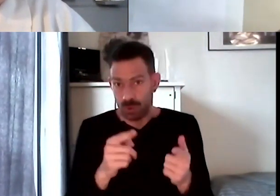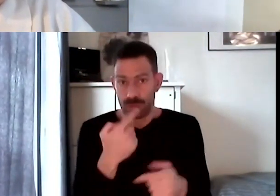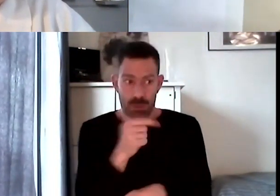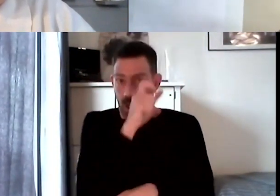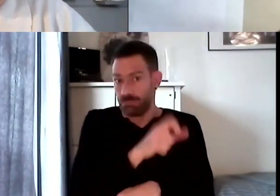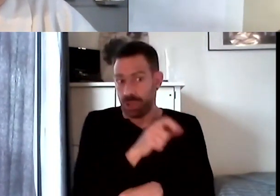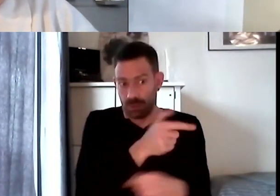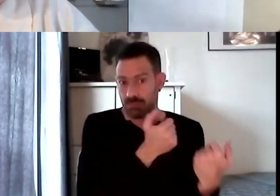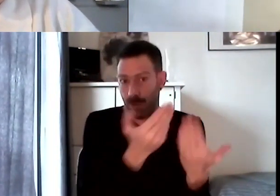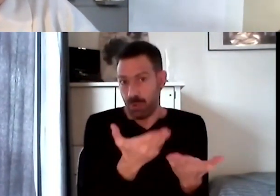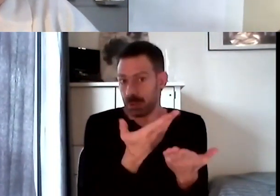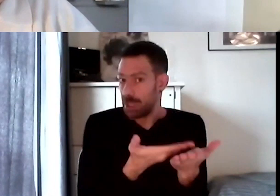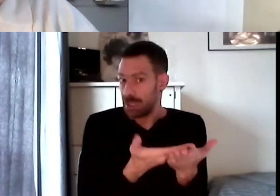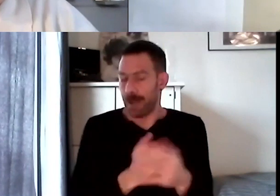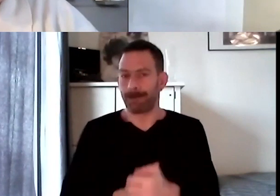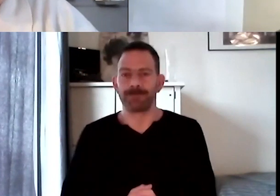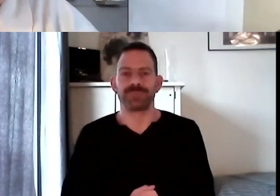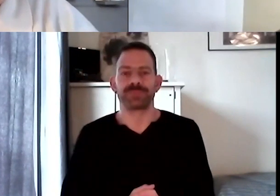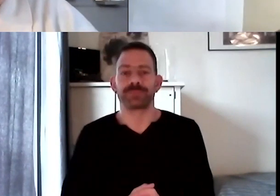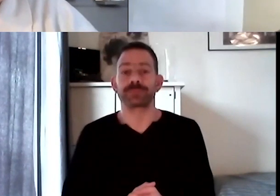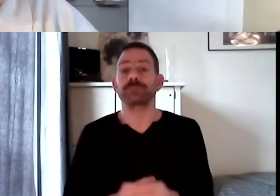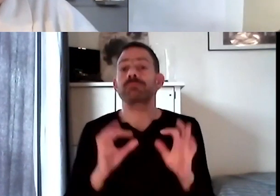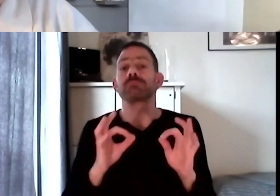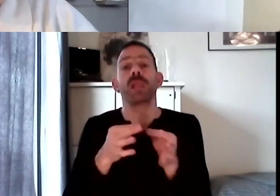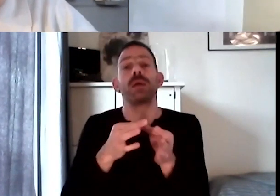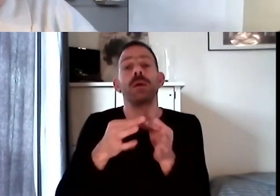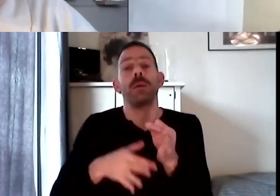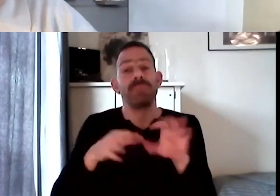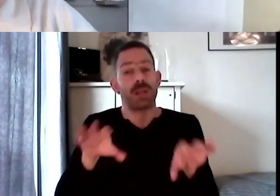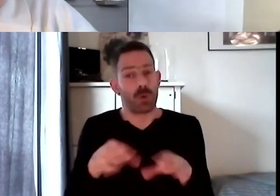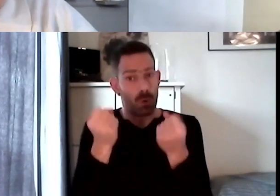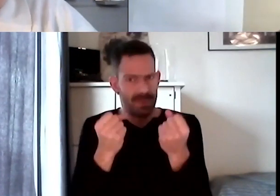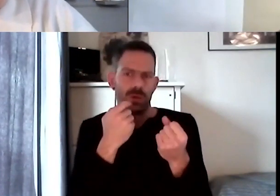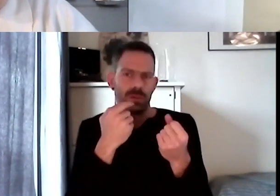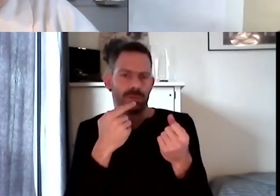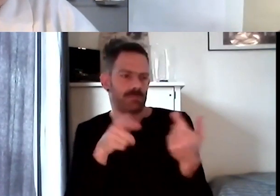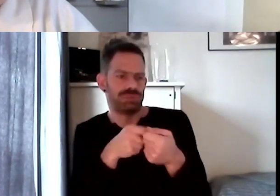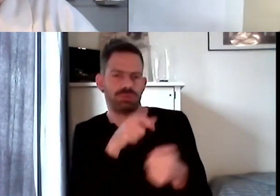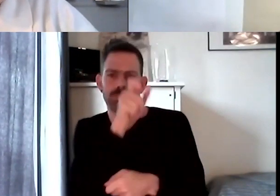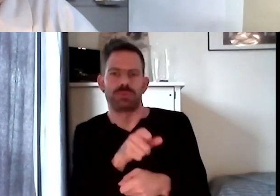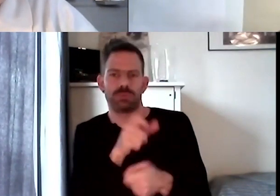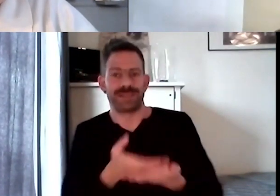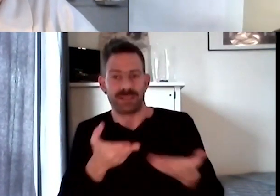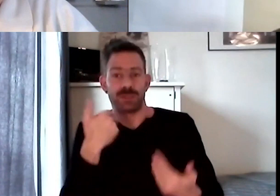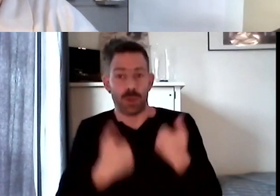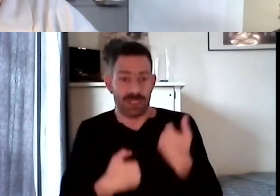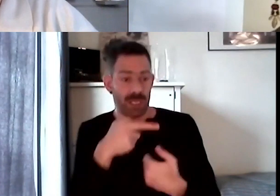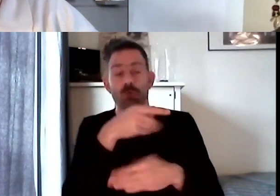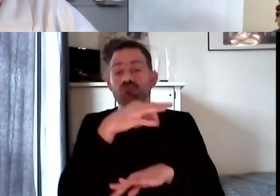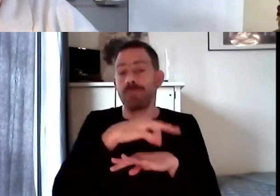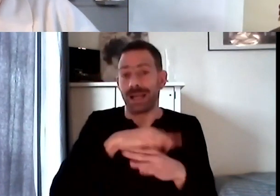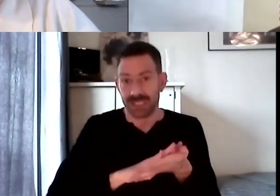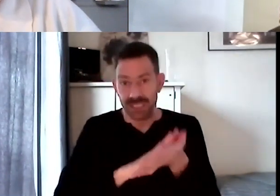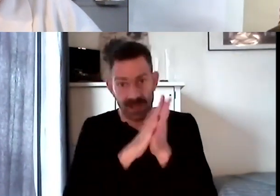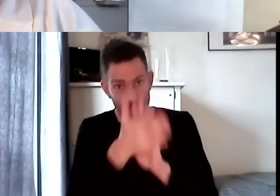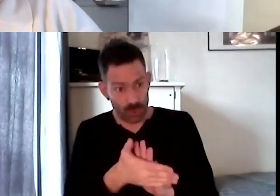entreprise. Les bilans de compétences, en particulier sur les personnes en situation de handicap dont la maladie évolue et qui se retrouvent en